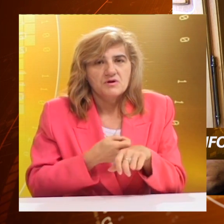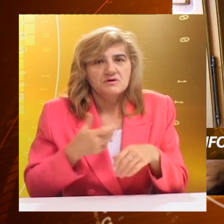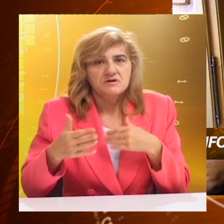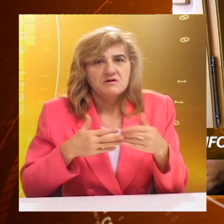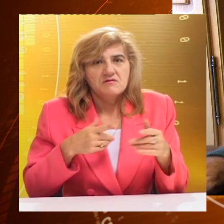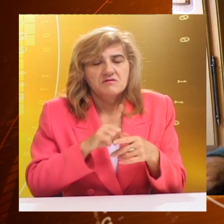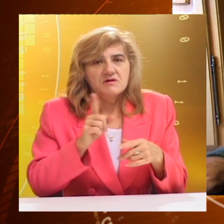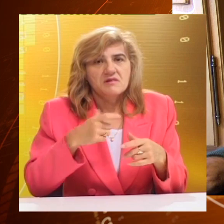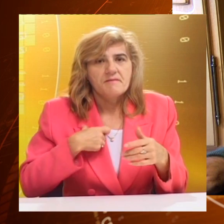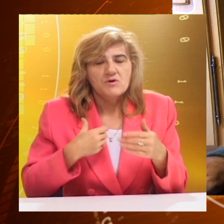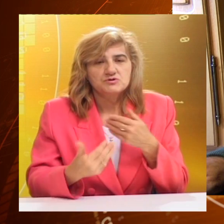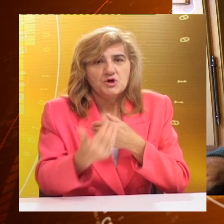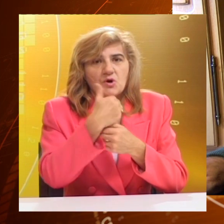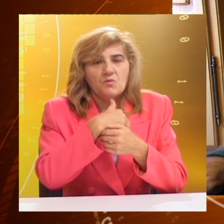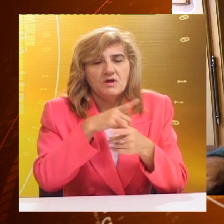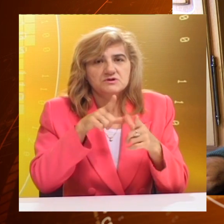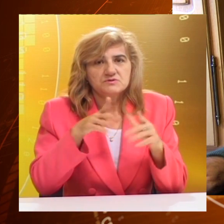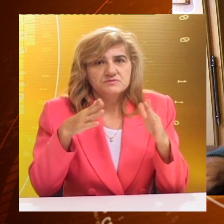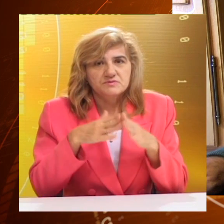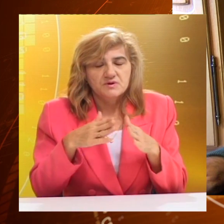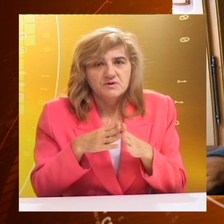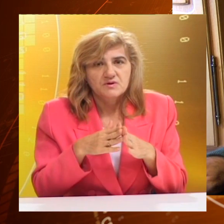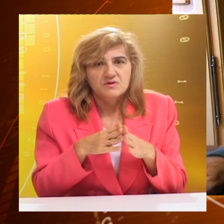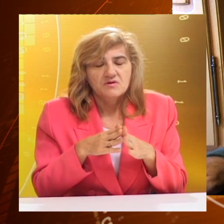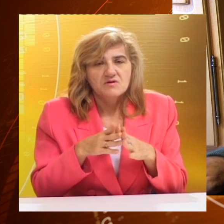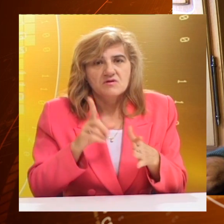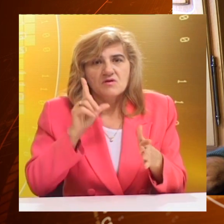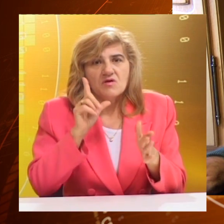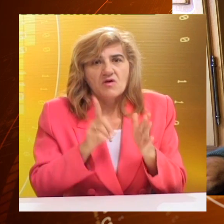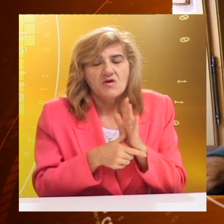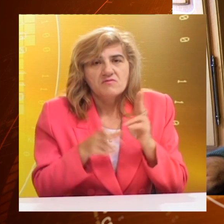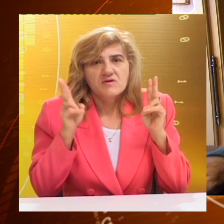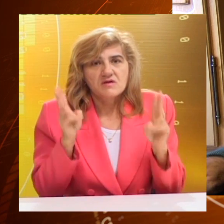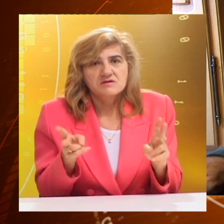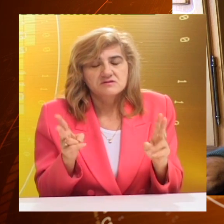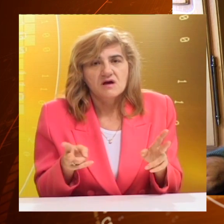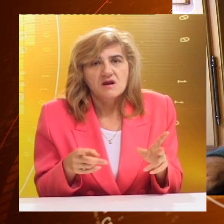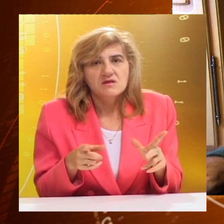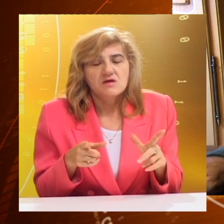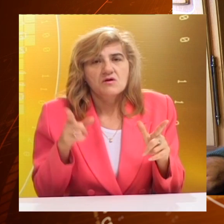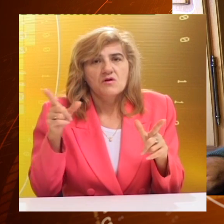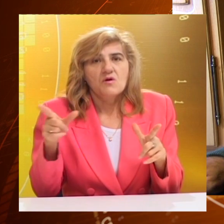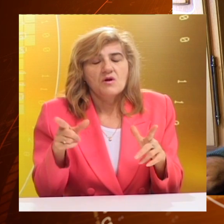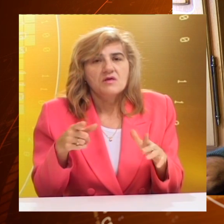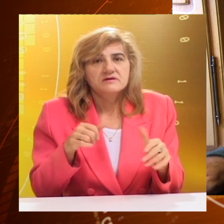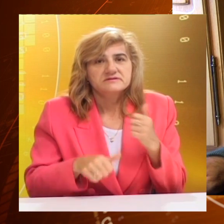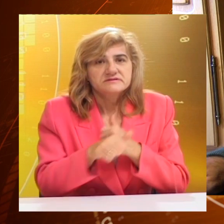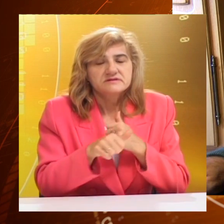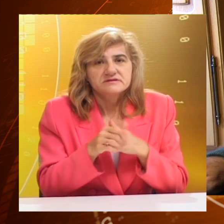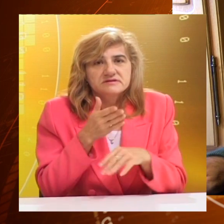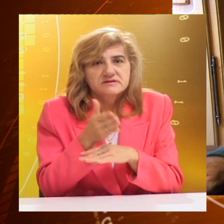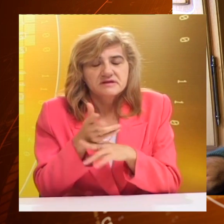i vrata, da oni nemaju načina da ulaze, jer naglim zahlađenjem oni